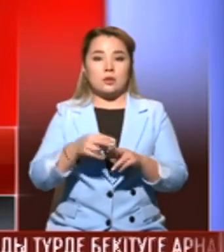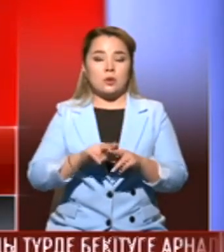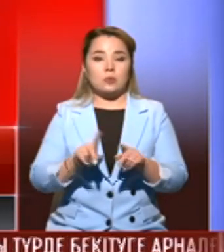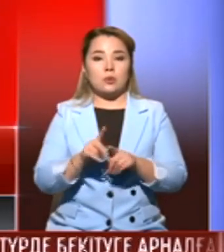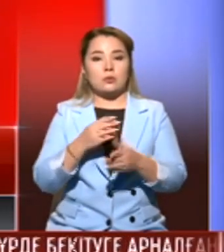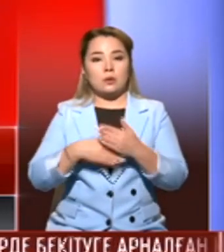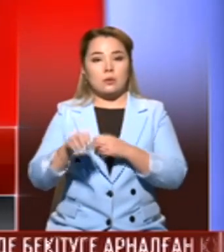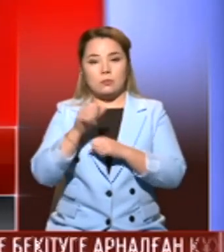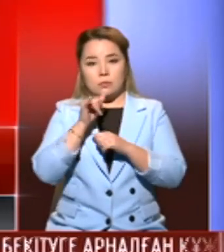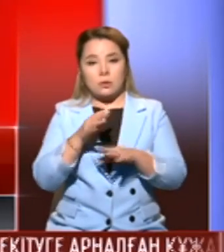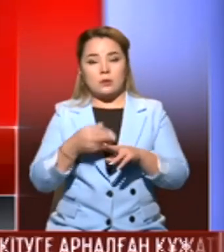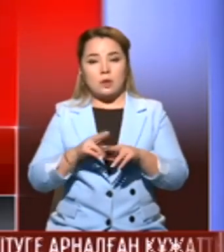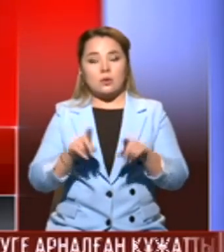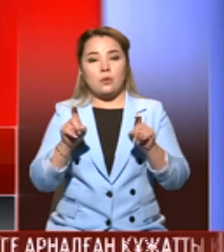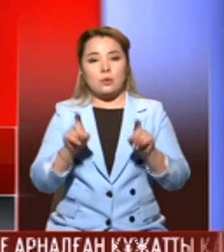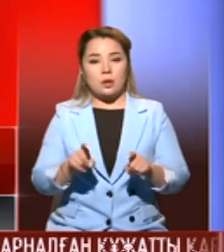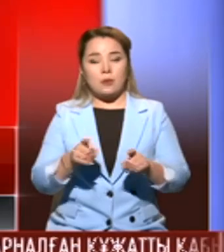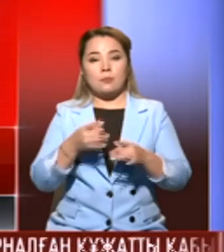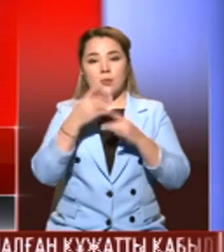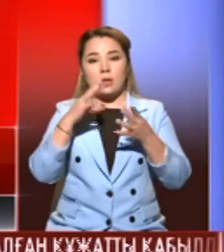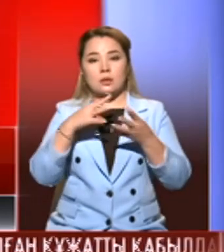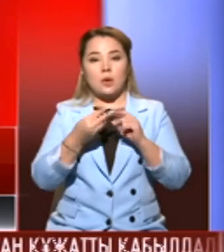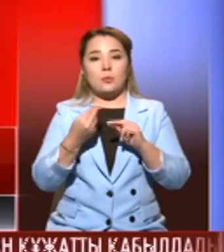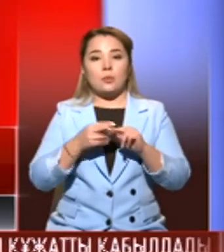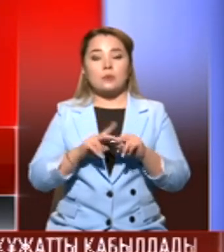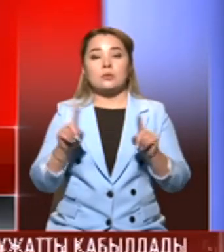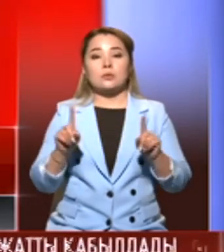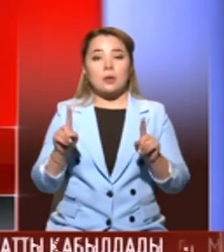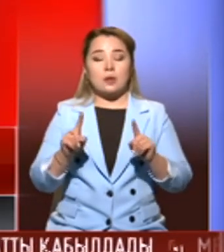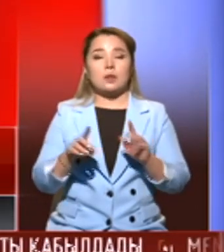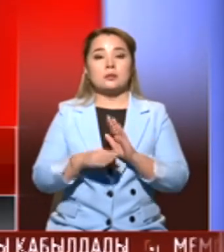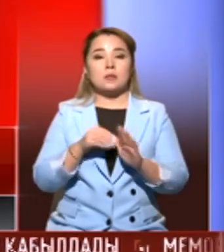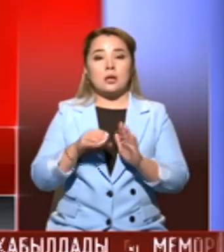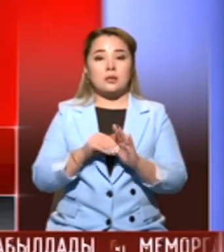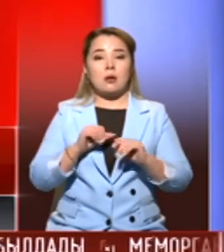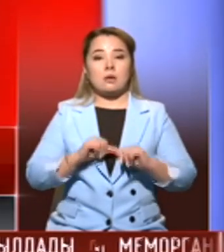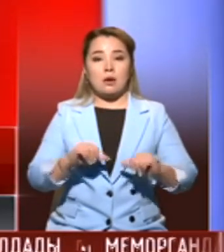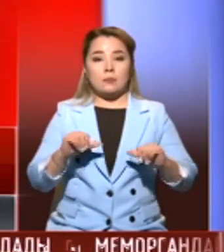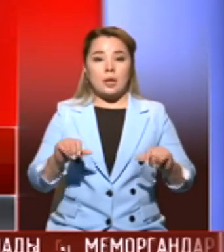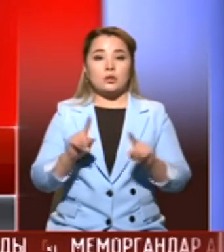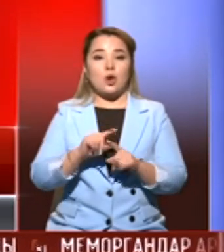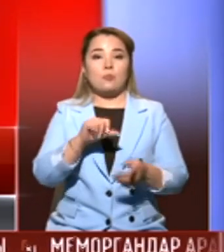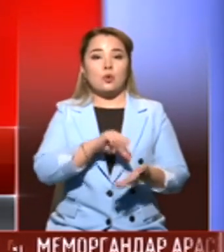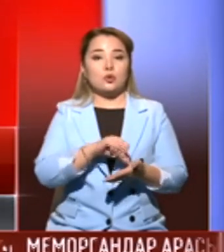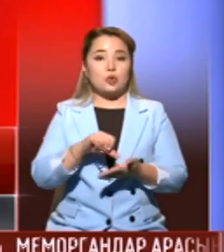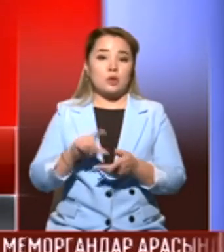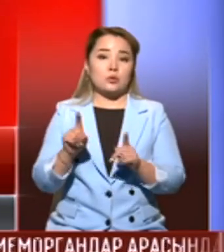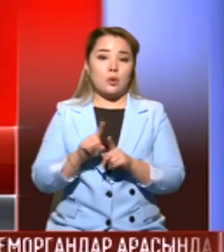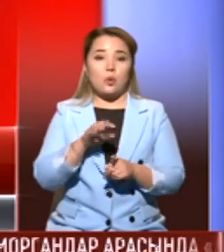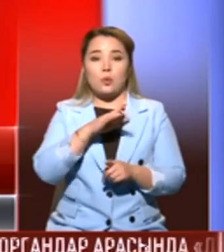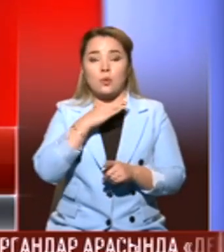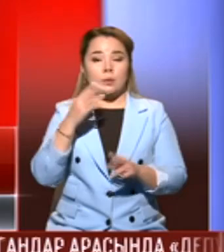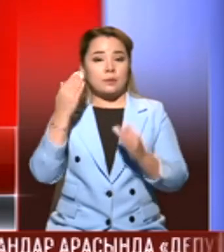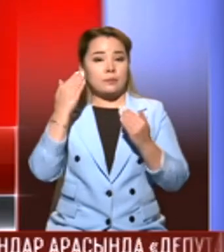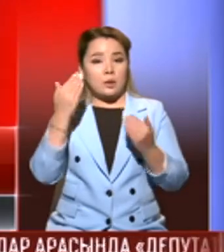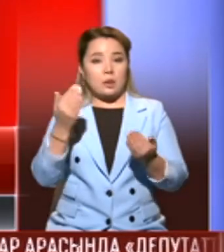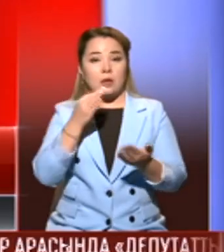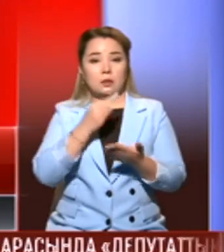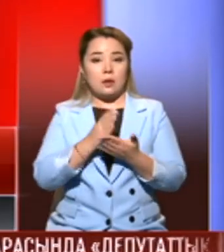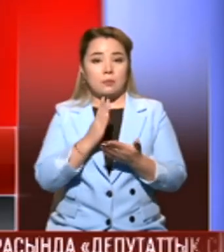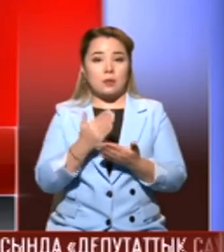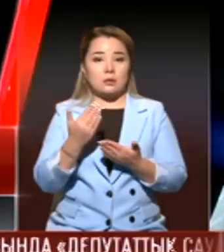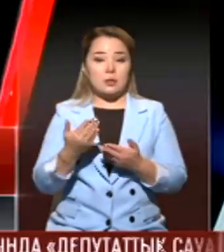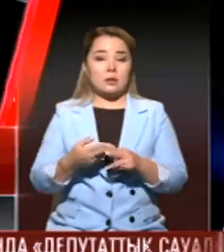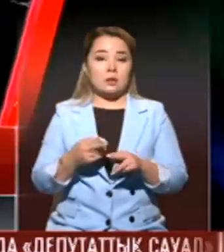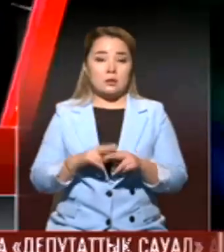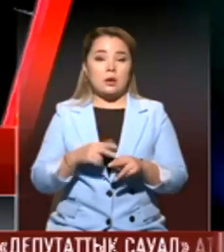жерге шықпай мысалға. Неше мәдениет қалыптастырушы деп отырмын, өйткені сайлау комиссиясының мүшелерінің өзі көп нәрсені біле бермейді.